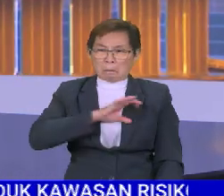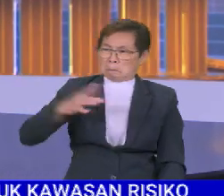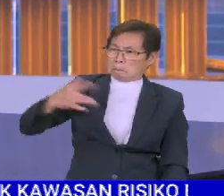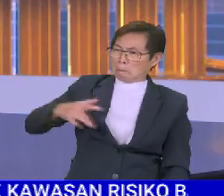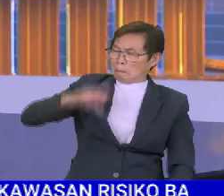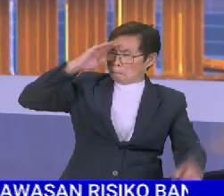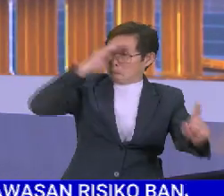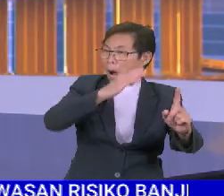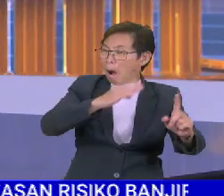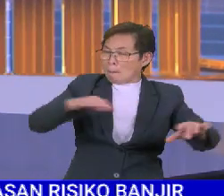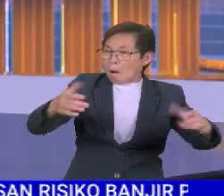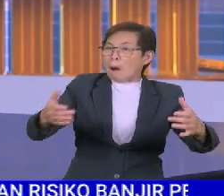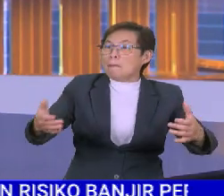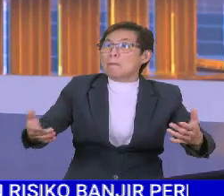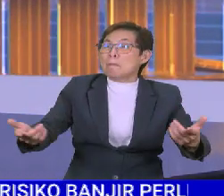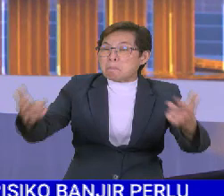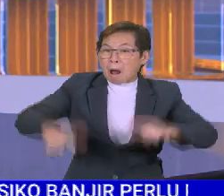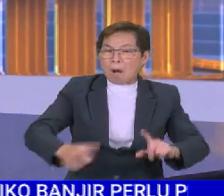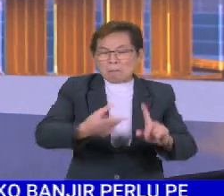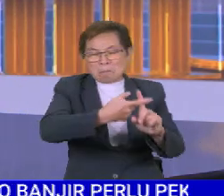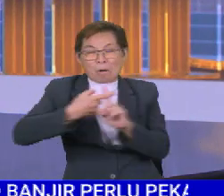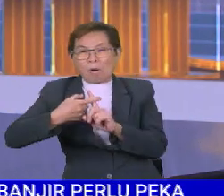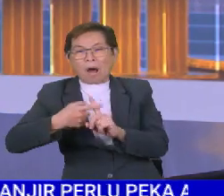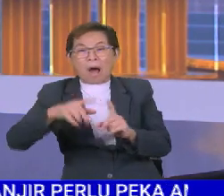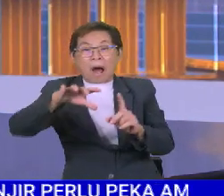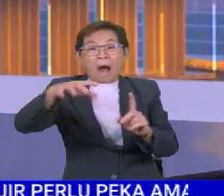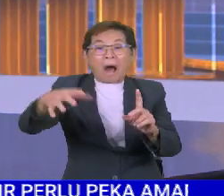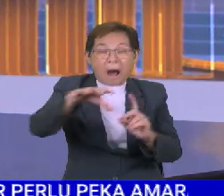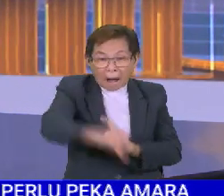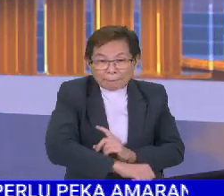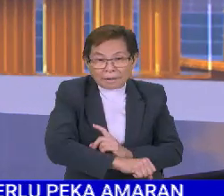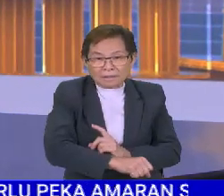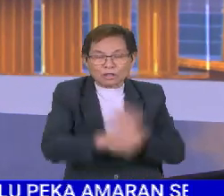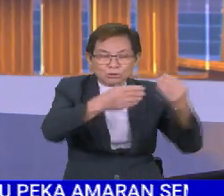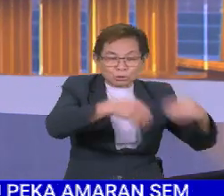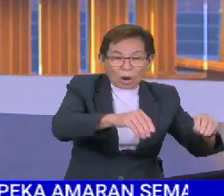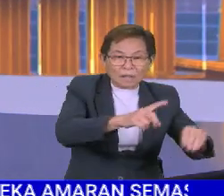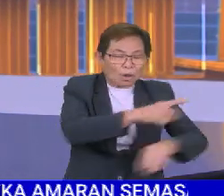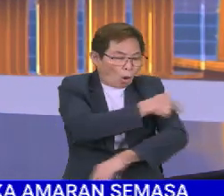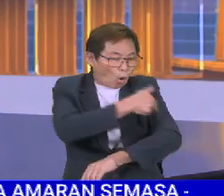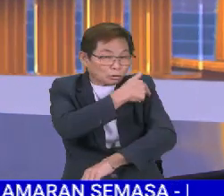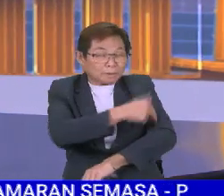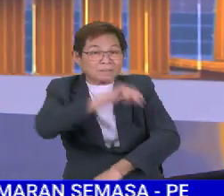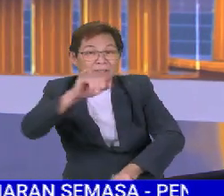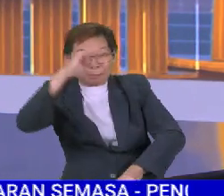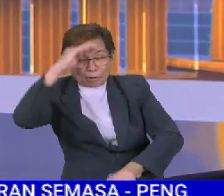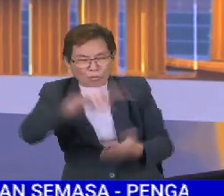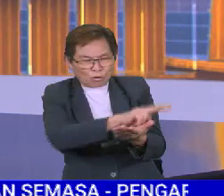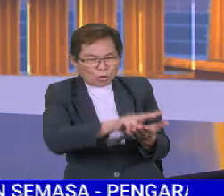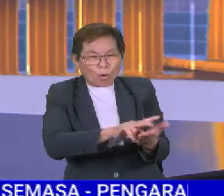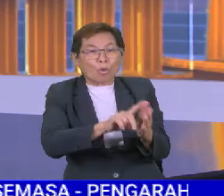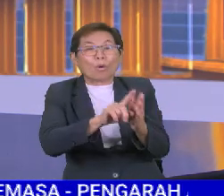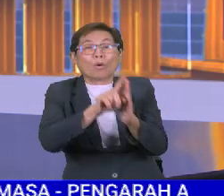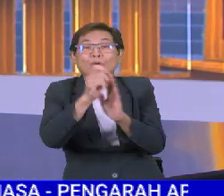kejadian penculik mengambil dan menjual organ manusia ke hospital di Joho seperti itulah dalam sebuah video berdurasi 11